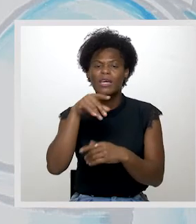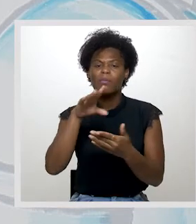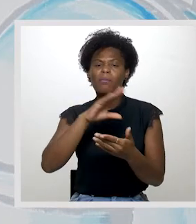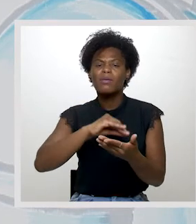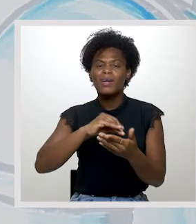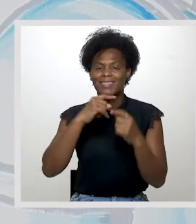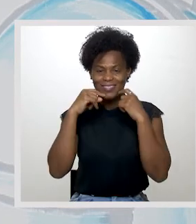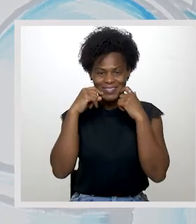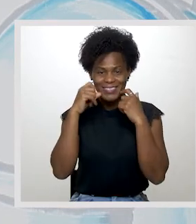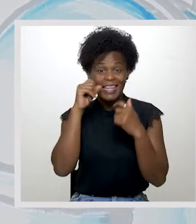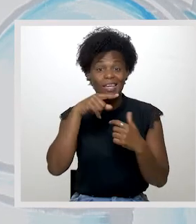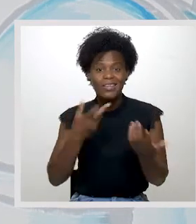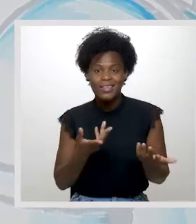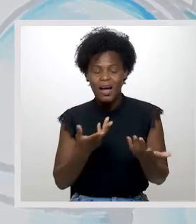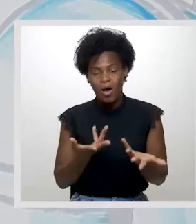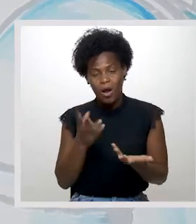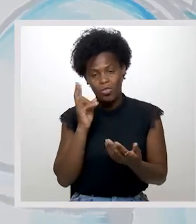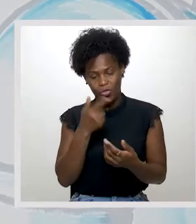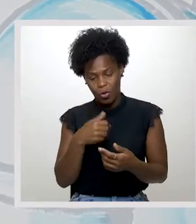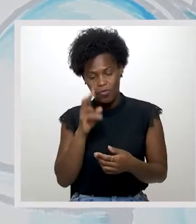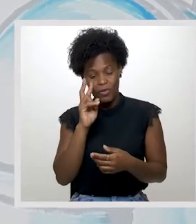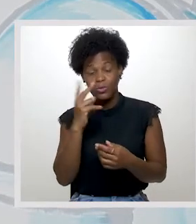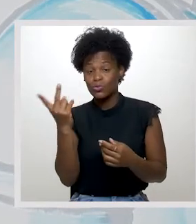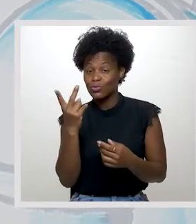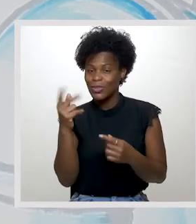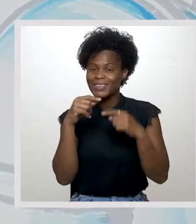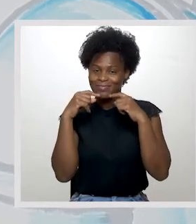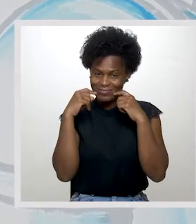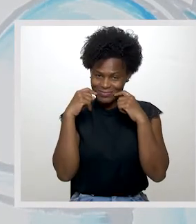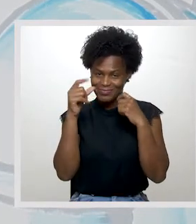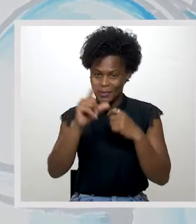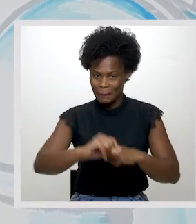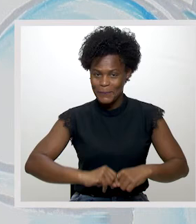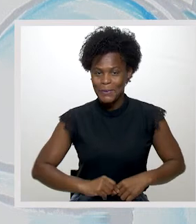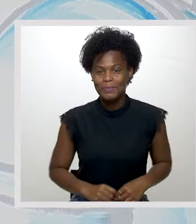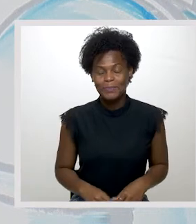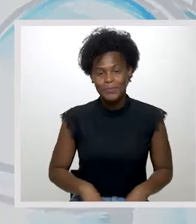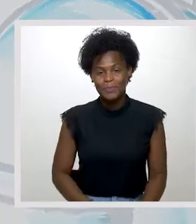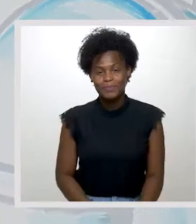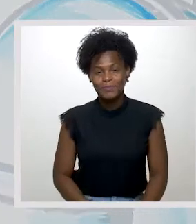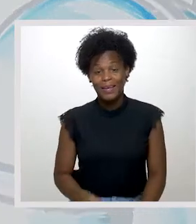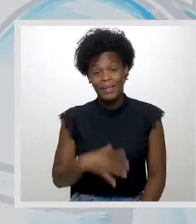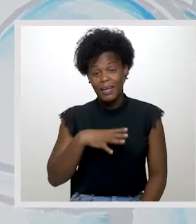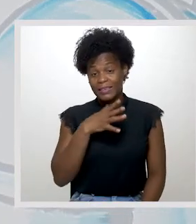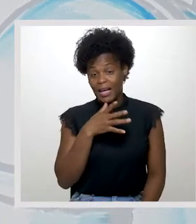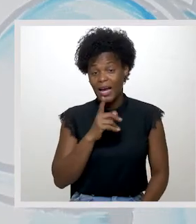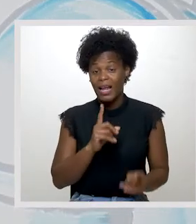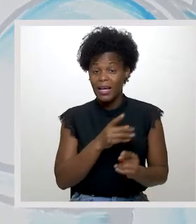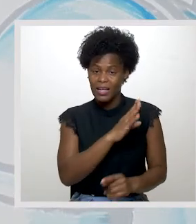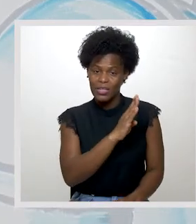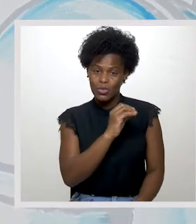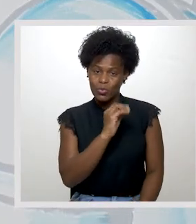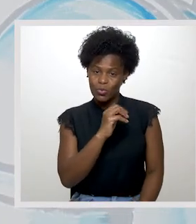plus souriant. On vient de voir que les deux sont aussi souriants. C'est-à-dire que